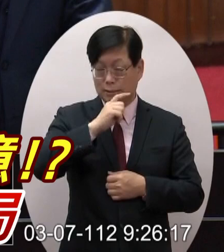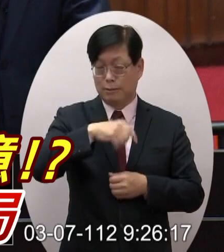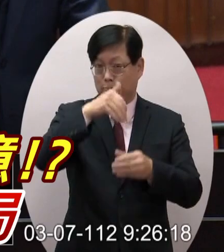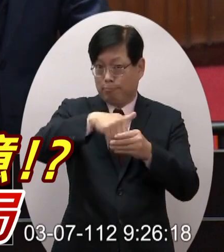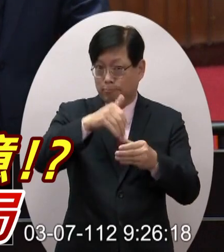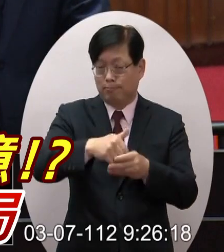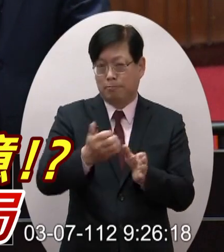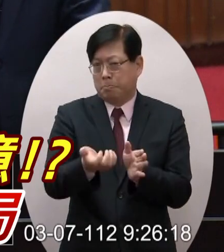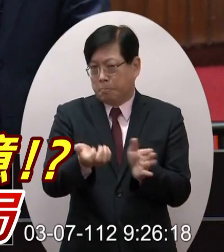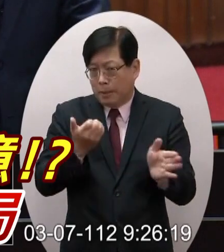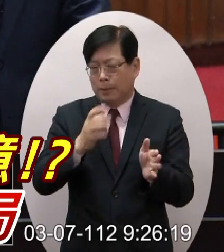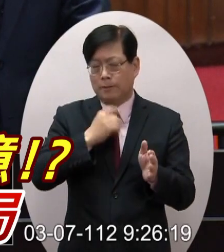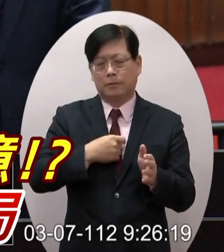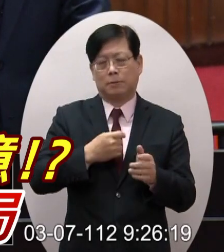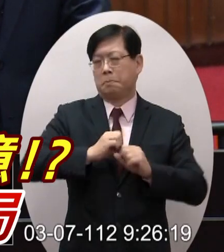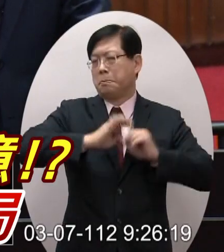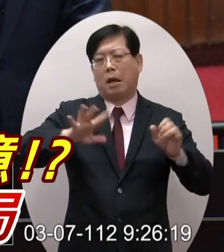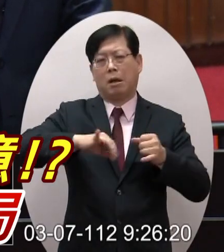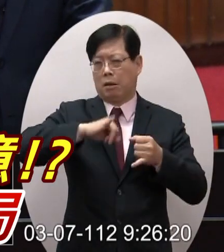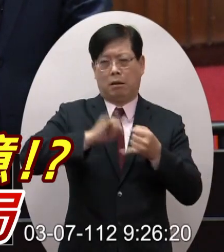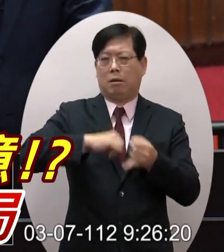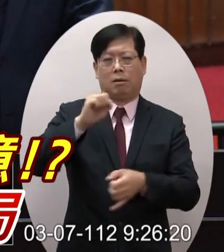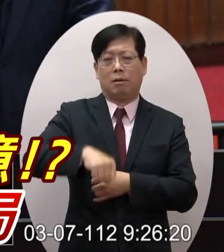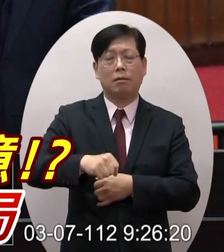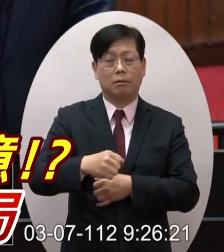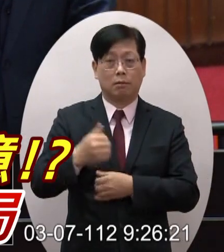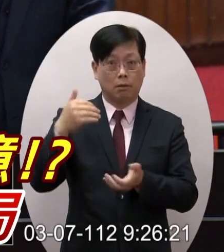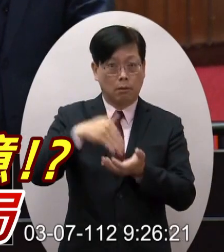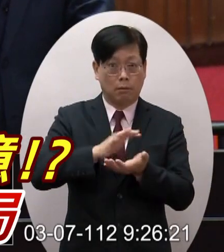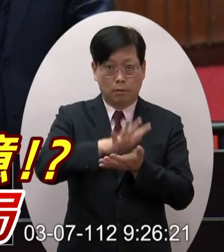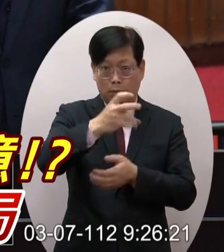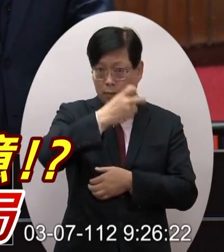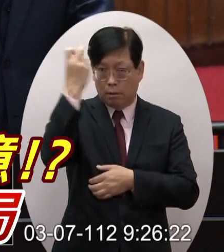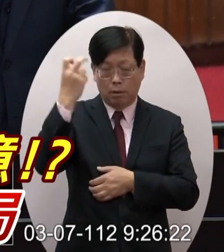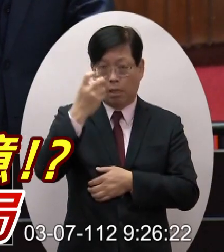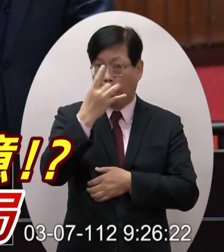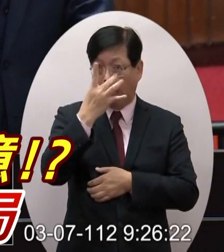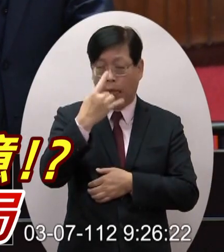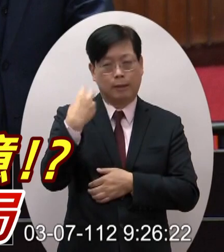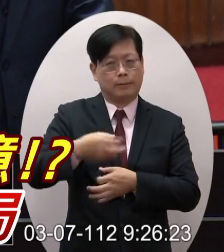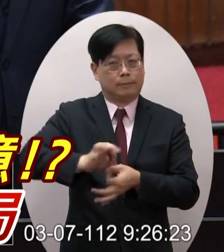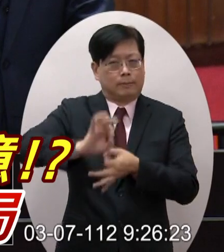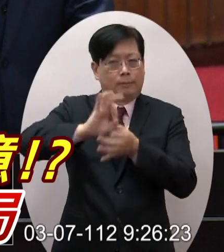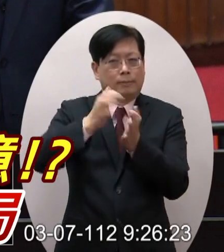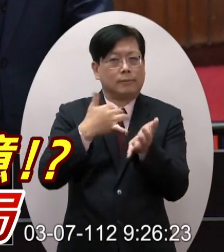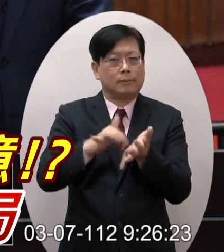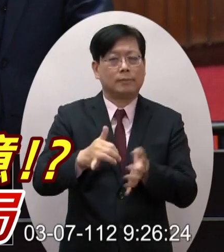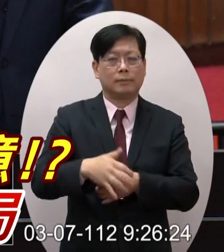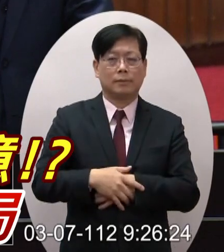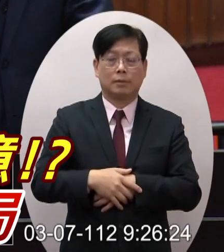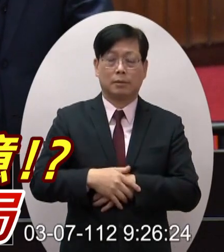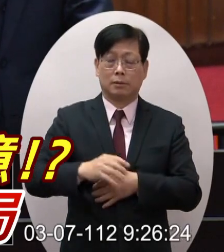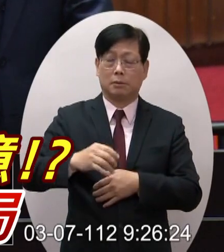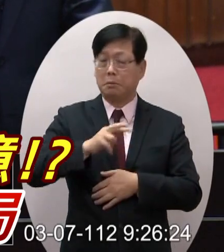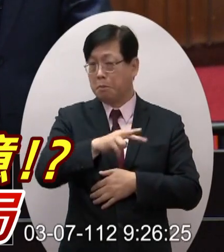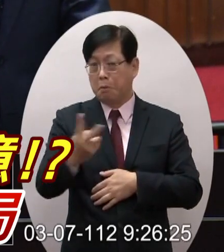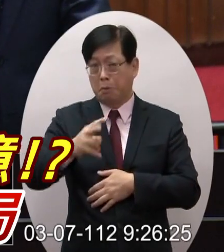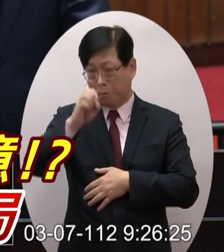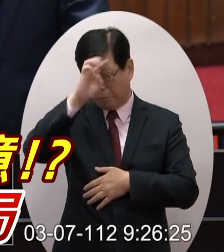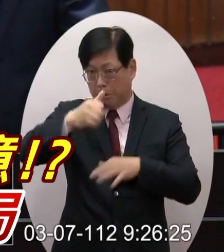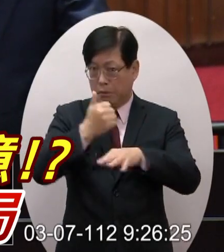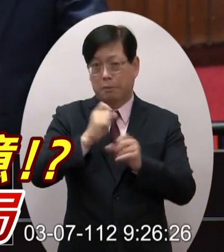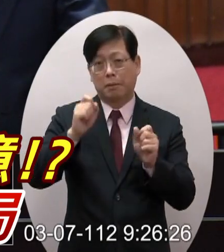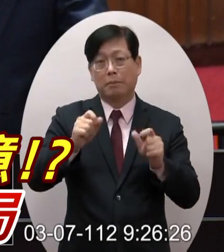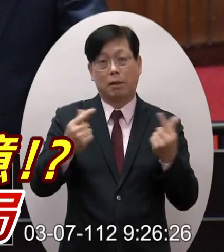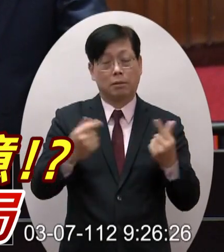选举，提早就把支票开出来了嘛？开出来后面发觉执行不行了，再来加预算呐、 啊。 我换了政党又不一样。来，我们现在